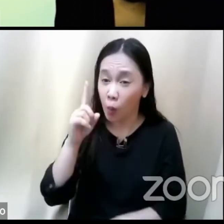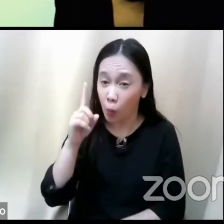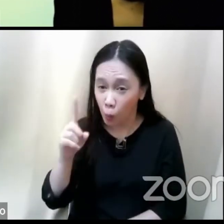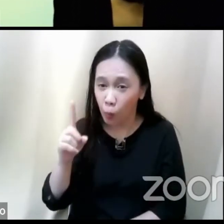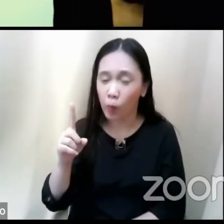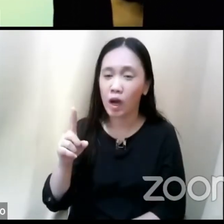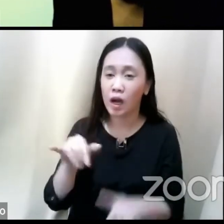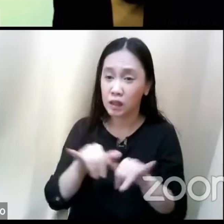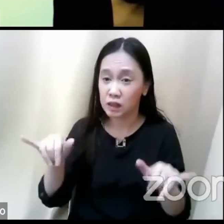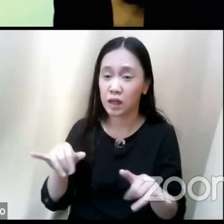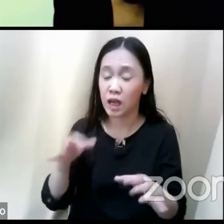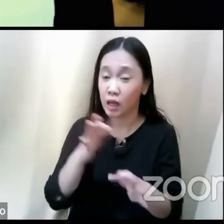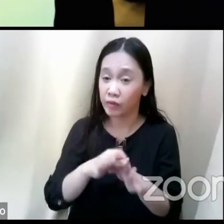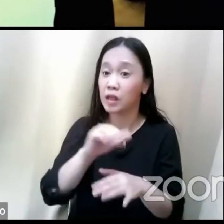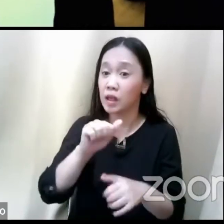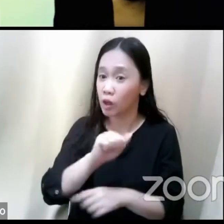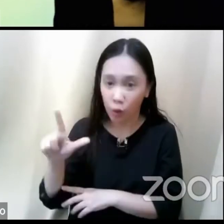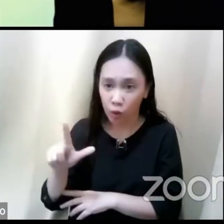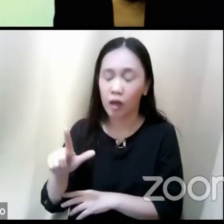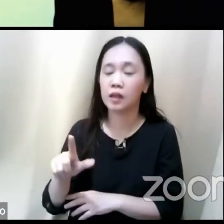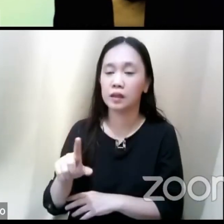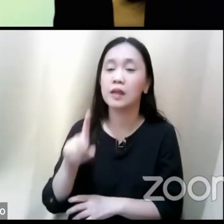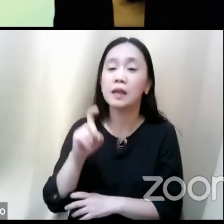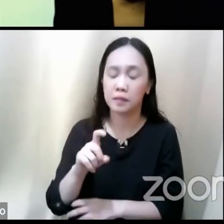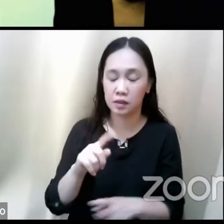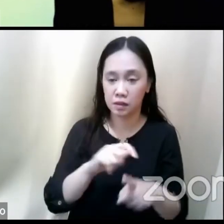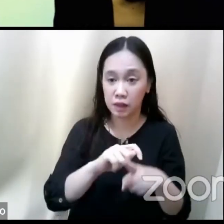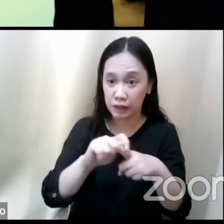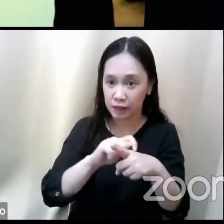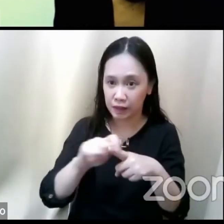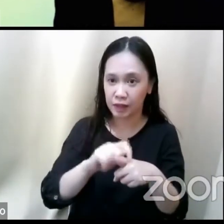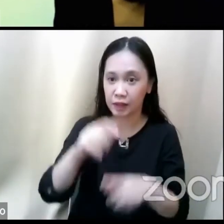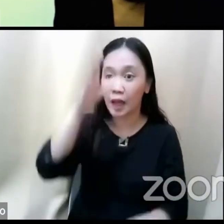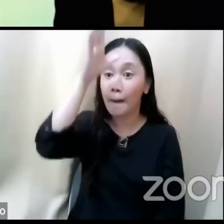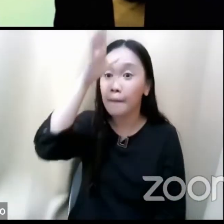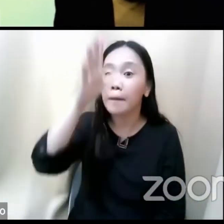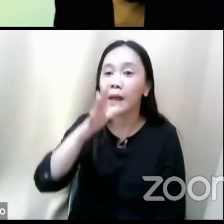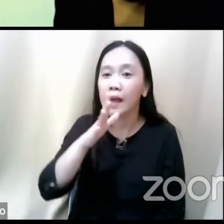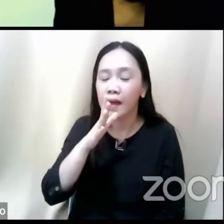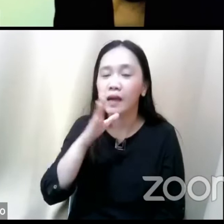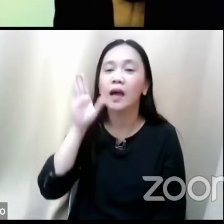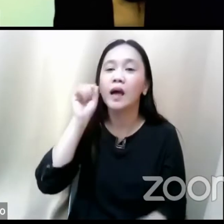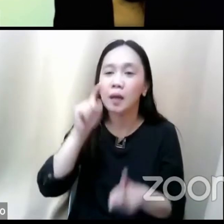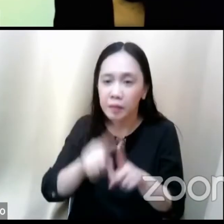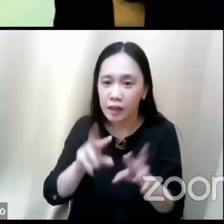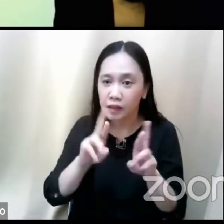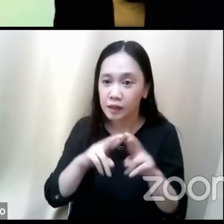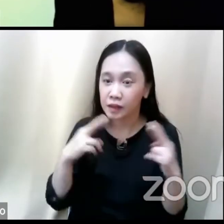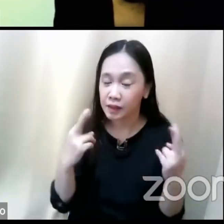So primarily, ititrain natin ang mga magulang, mga kuya, relatives,